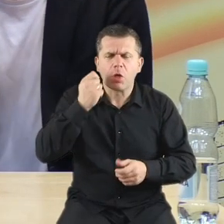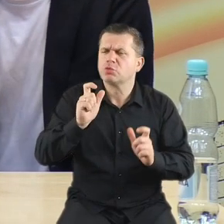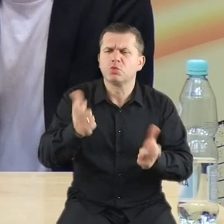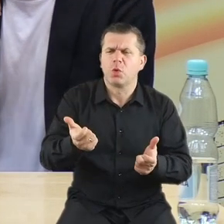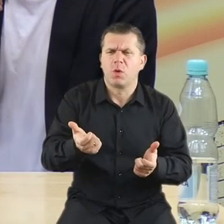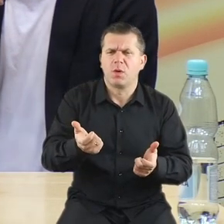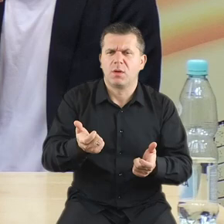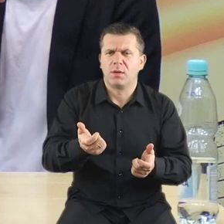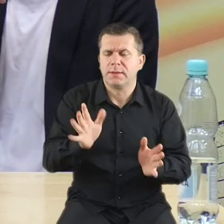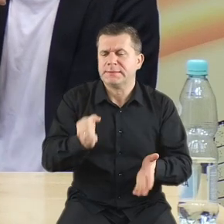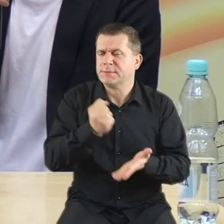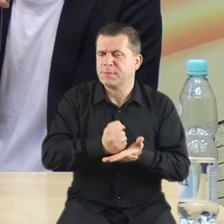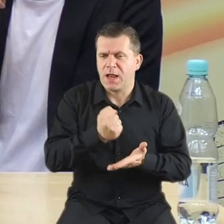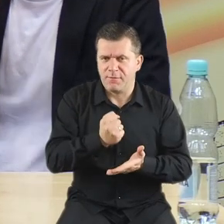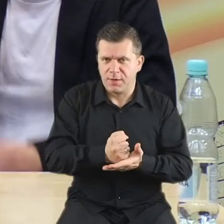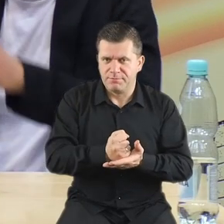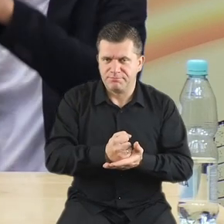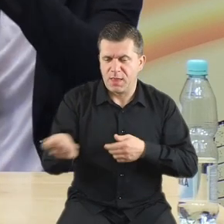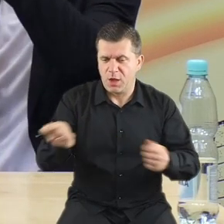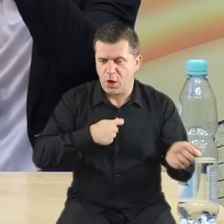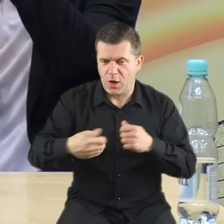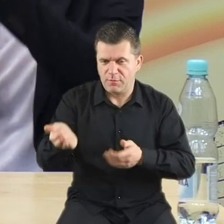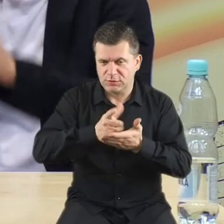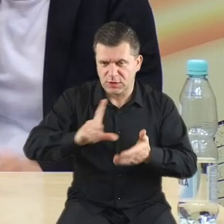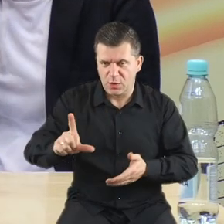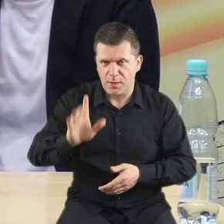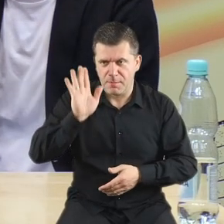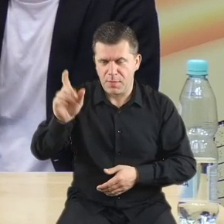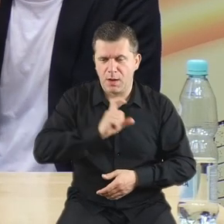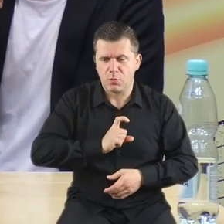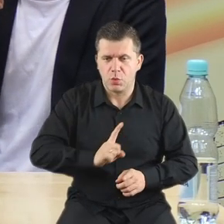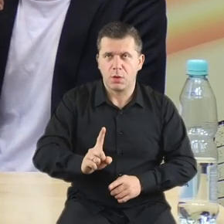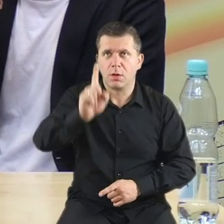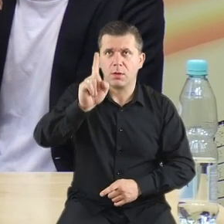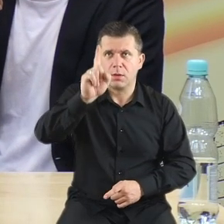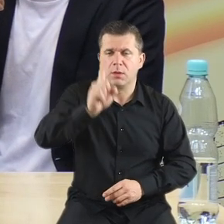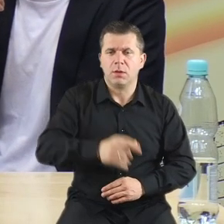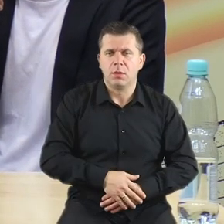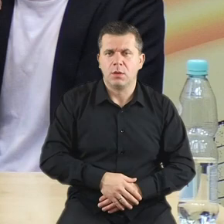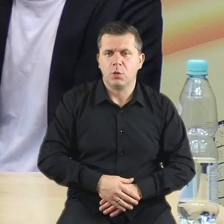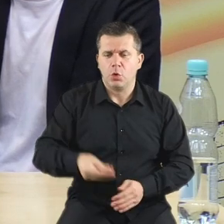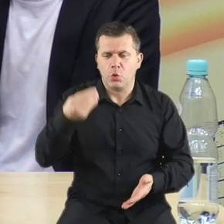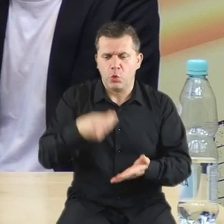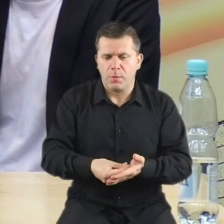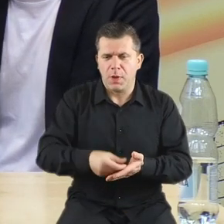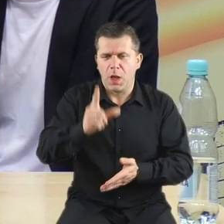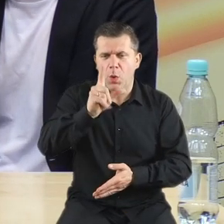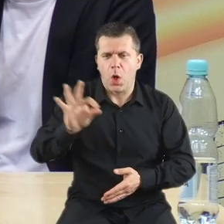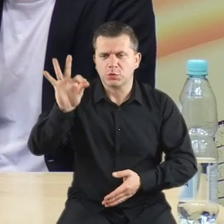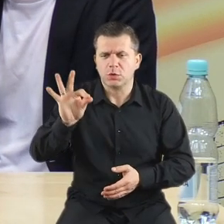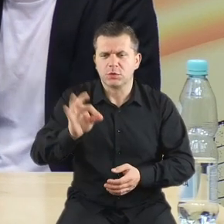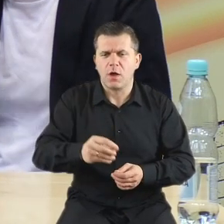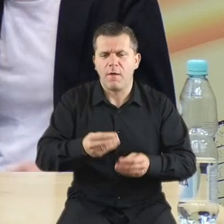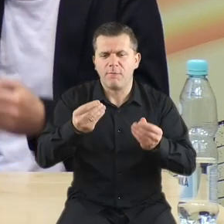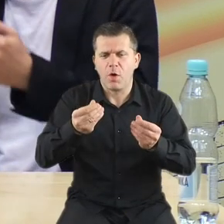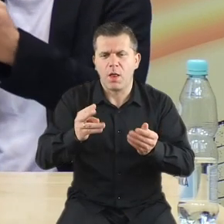Taka sprawa, że kierownik działu właśnie, który ma biuro nad panem dokładnie, kupił sobie takiego łososia w folii dzisiaj na obiad. Chciał go